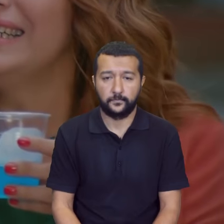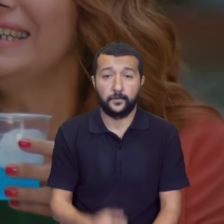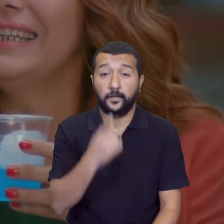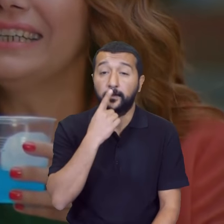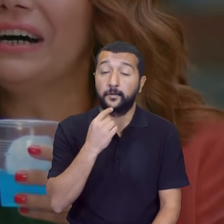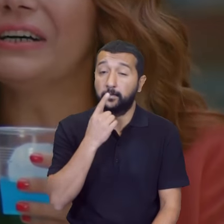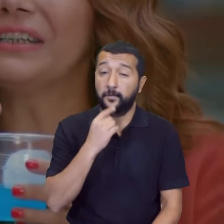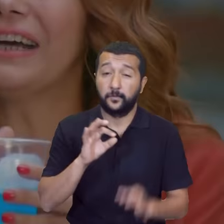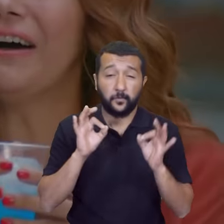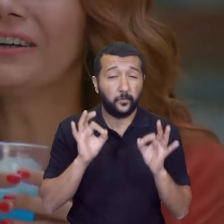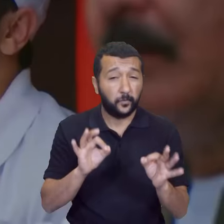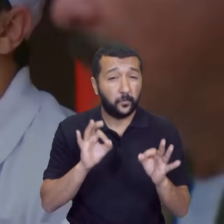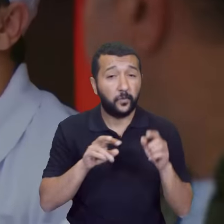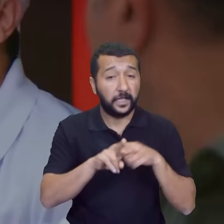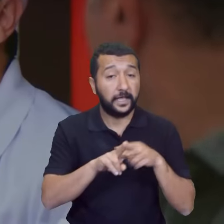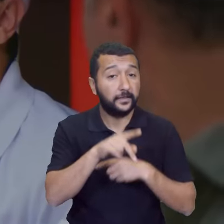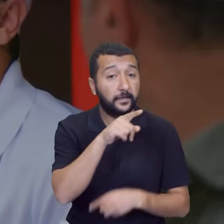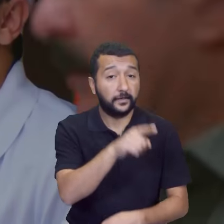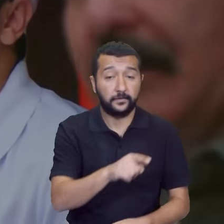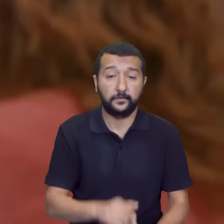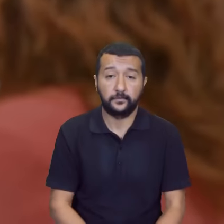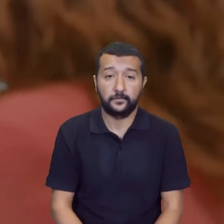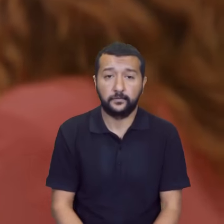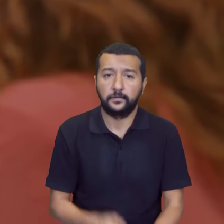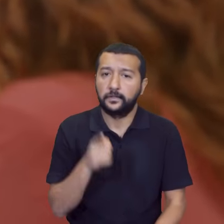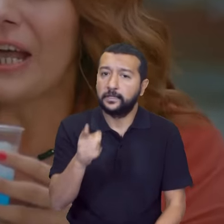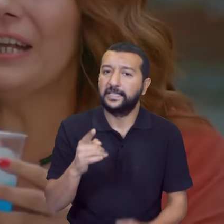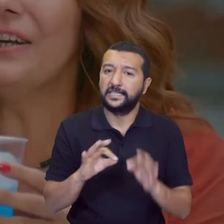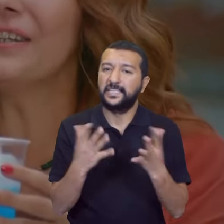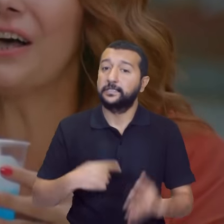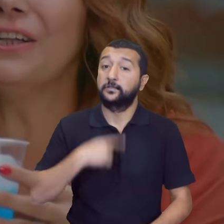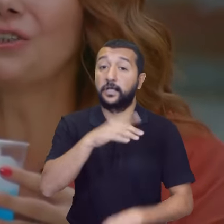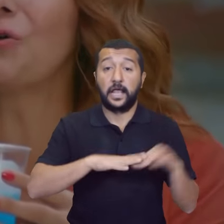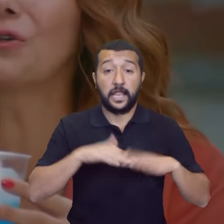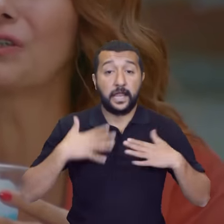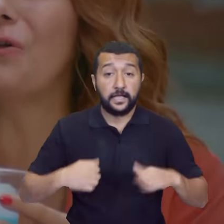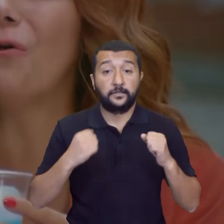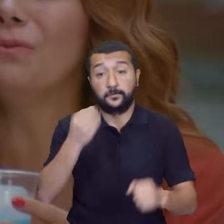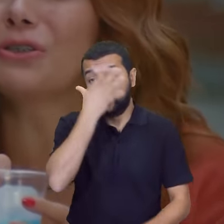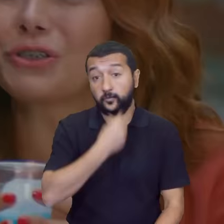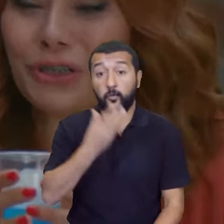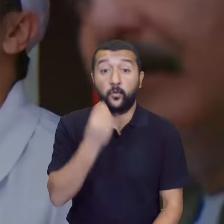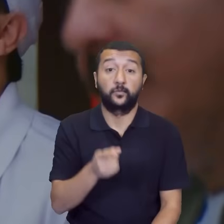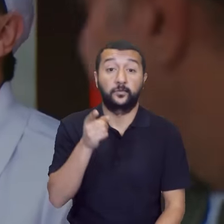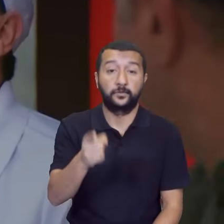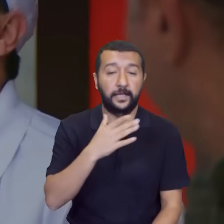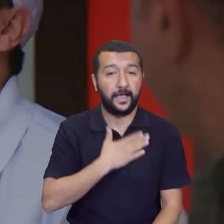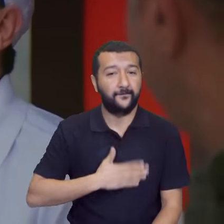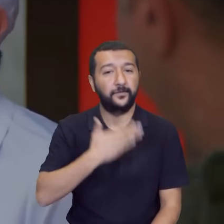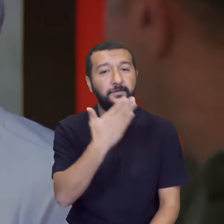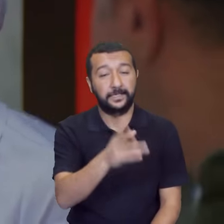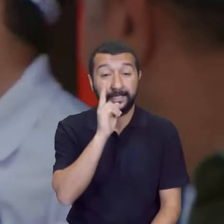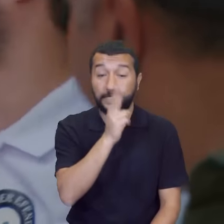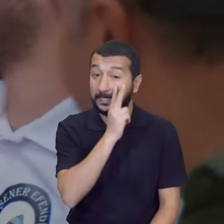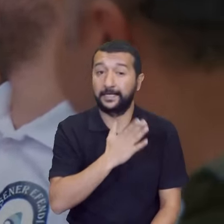Ay yadigar. Nasıl hissediyorsun? Ellerine sağlık, çok güzel olmuş. Afiyet